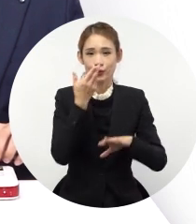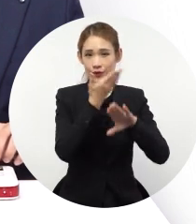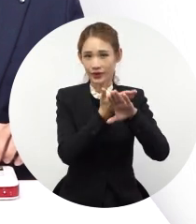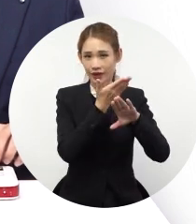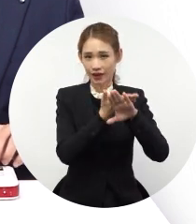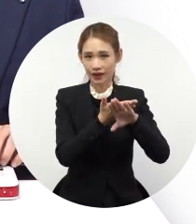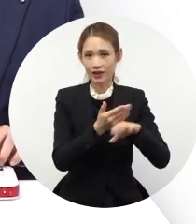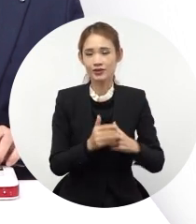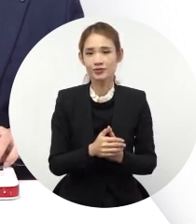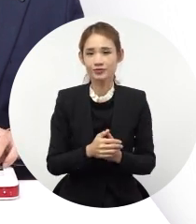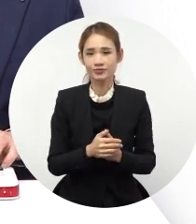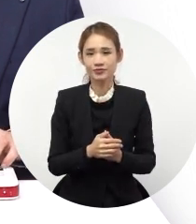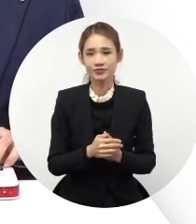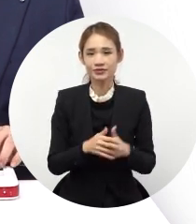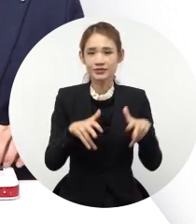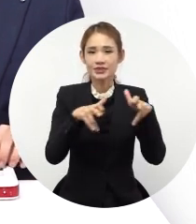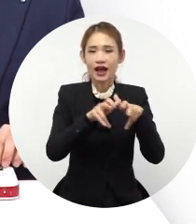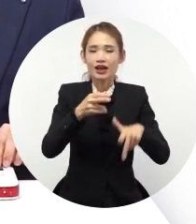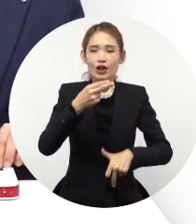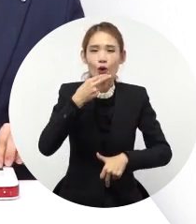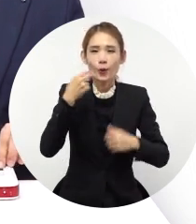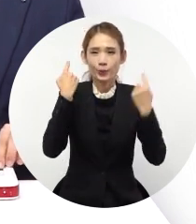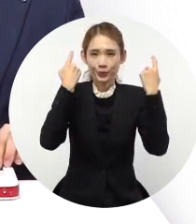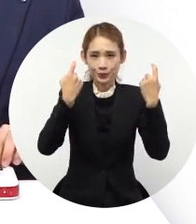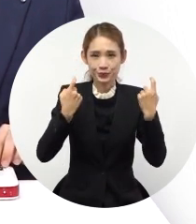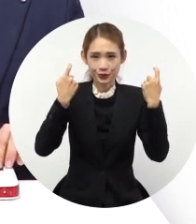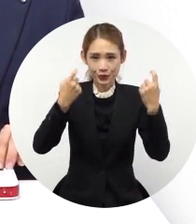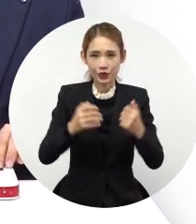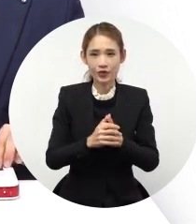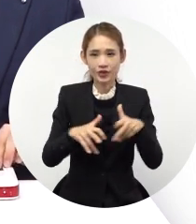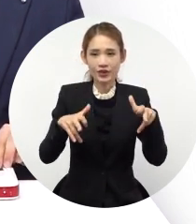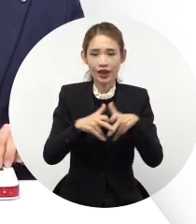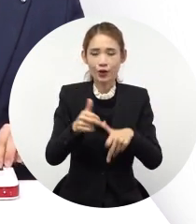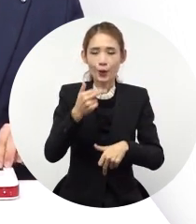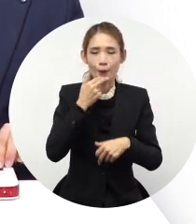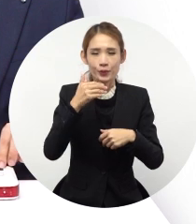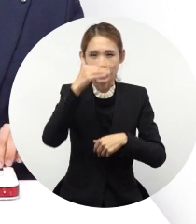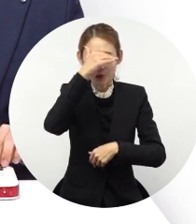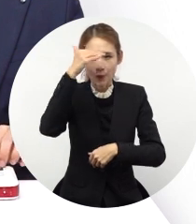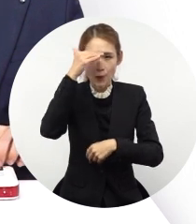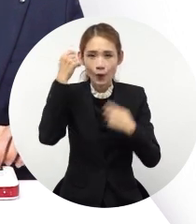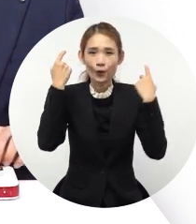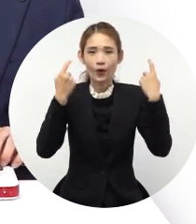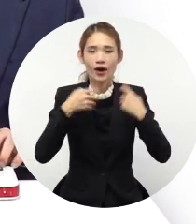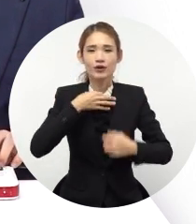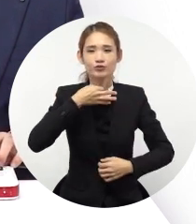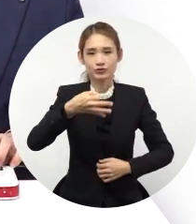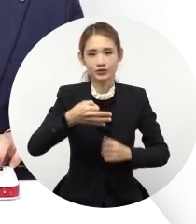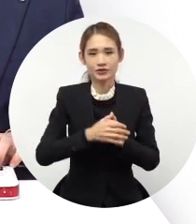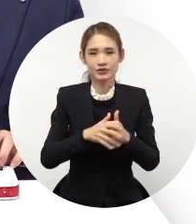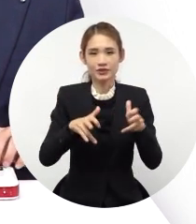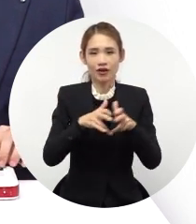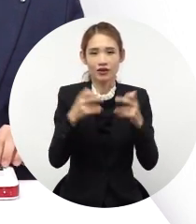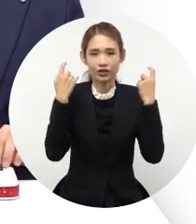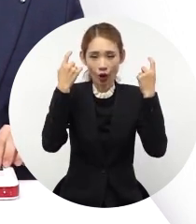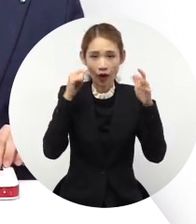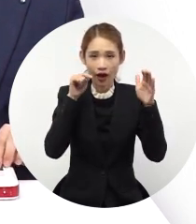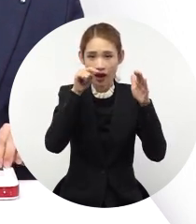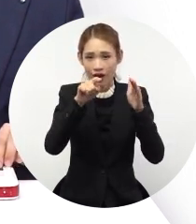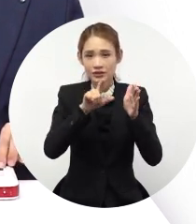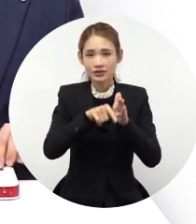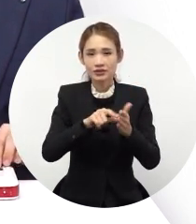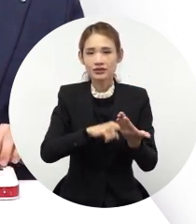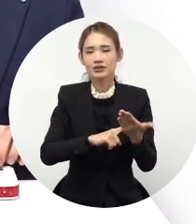다른 배리어프리 무장의 여행입니다. 또 무장의 관광이라고도 불리는데요. 장애인 등이 여행을 함에